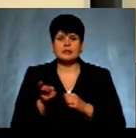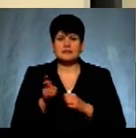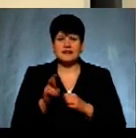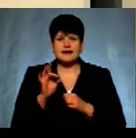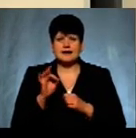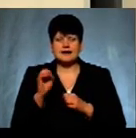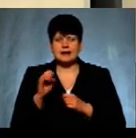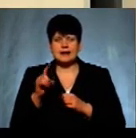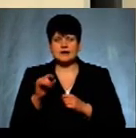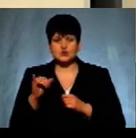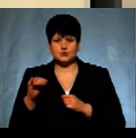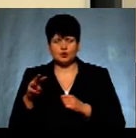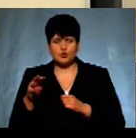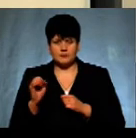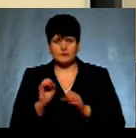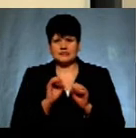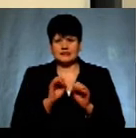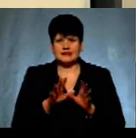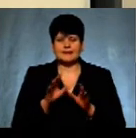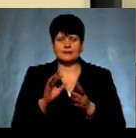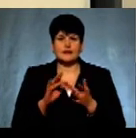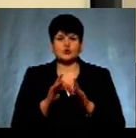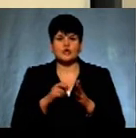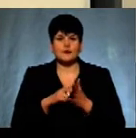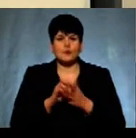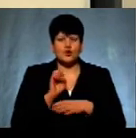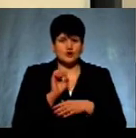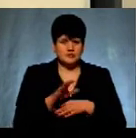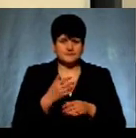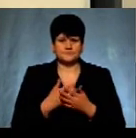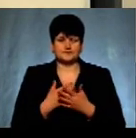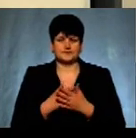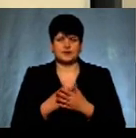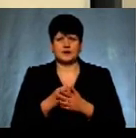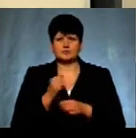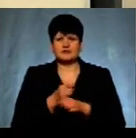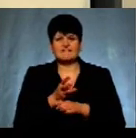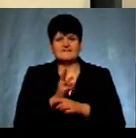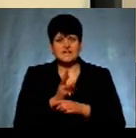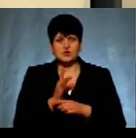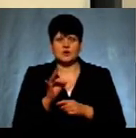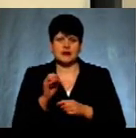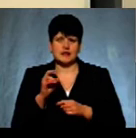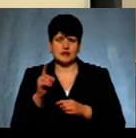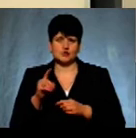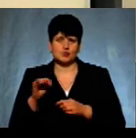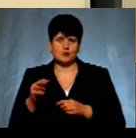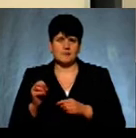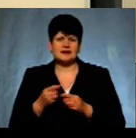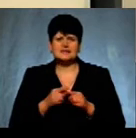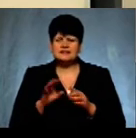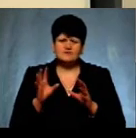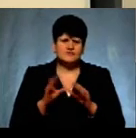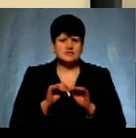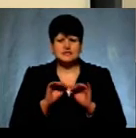він подавався, або навіть наперед скинули резюме по електронній пошті, чи навіть сформувати відео резюме. Тобто всі ці заходи, які